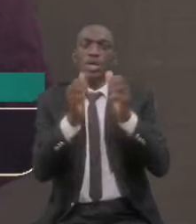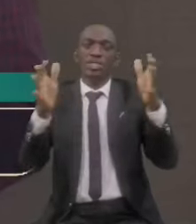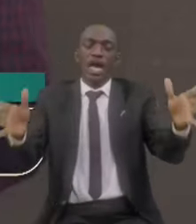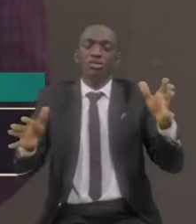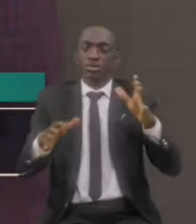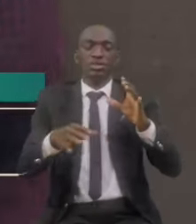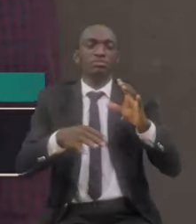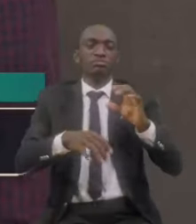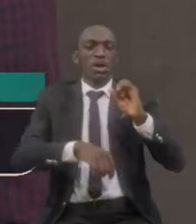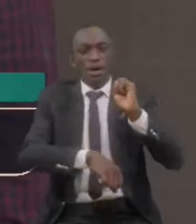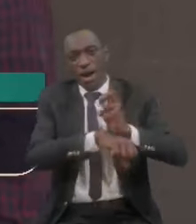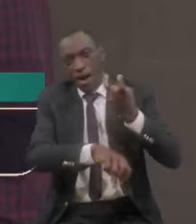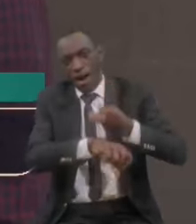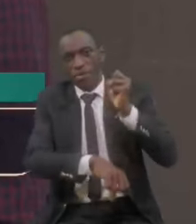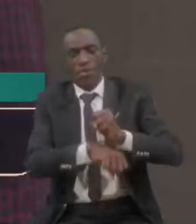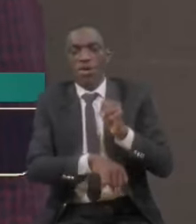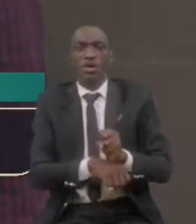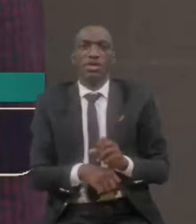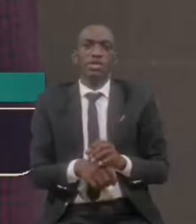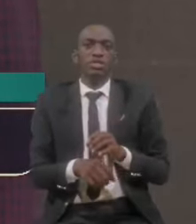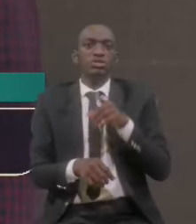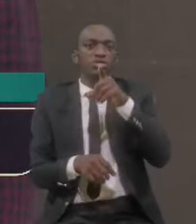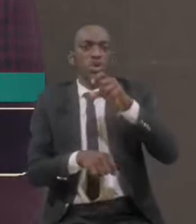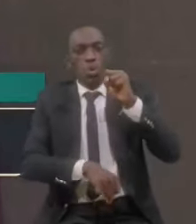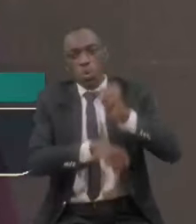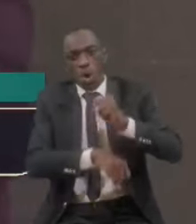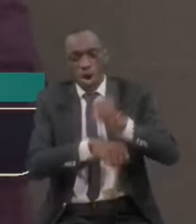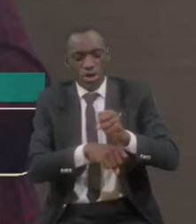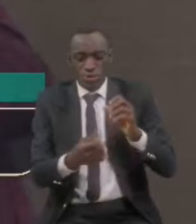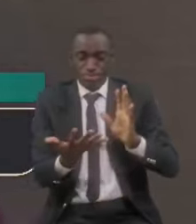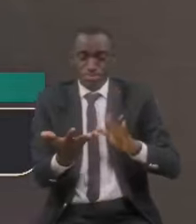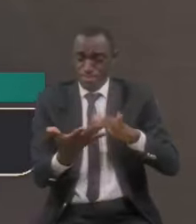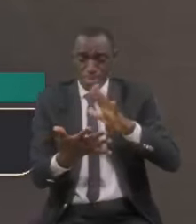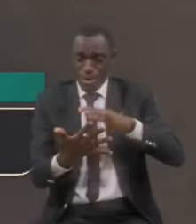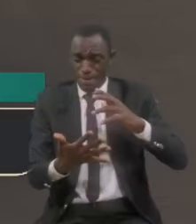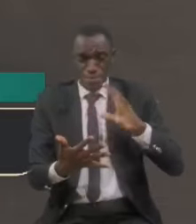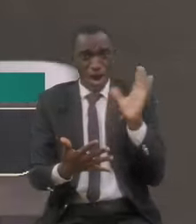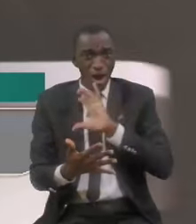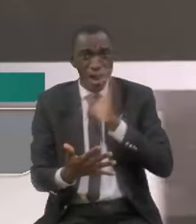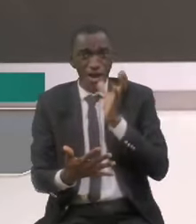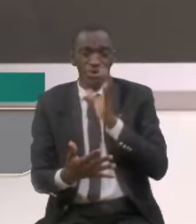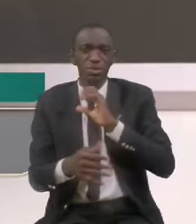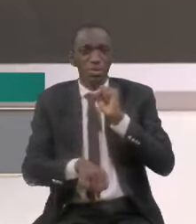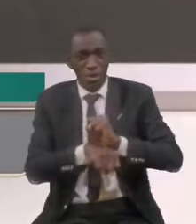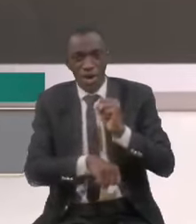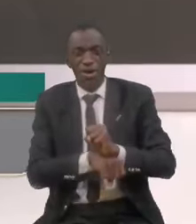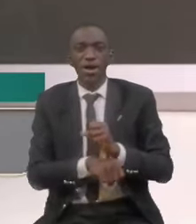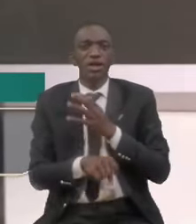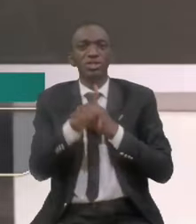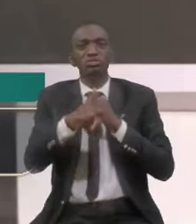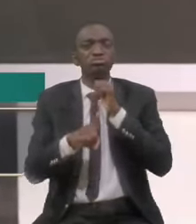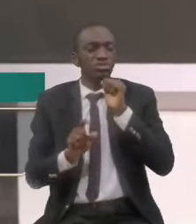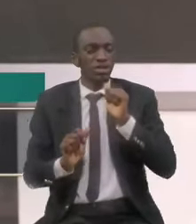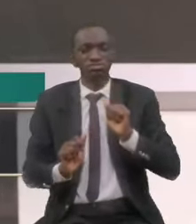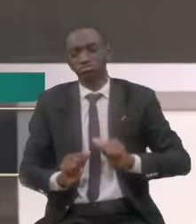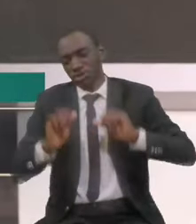t'amène à travailler dur. Tu travailles avec tes mains jusqu'aux os. Tu ne dis pas que j'abandonne, je suis